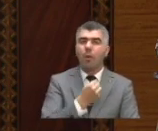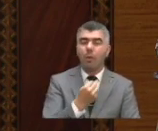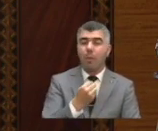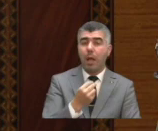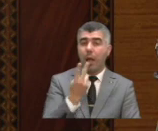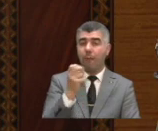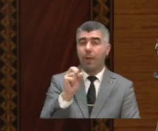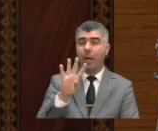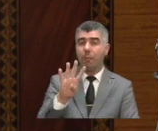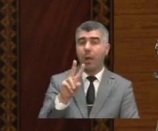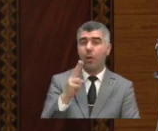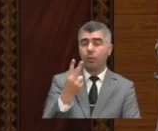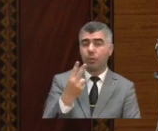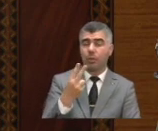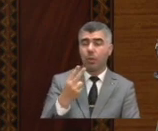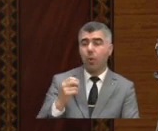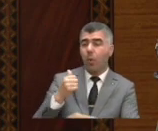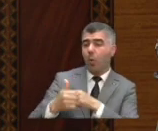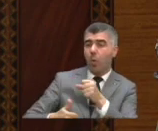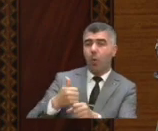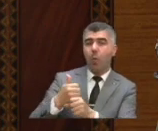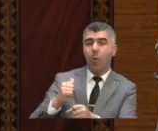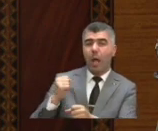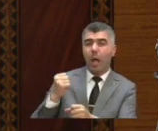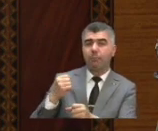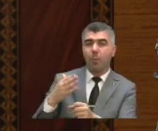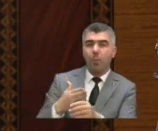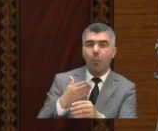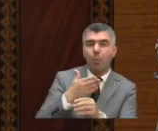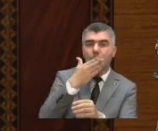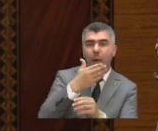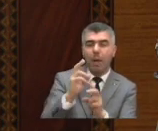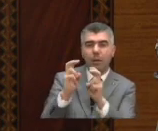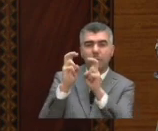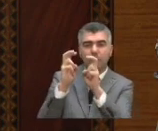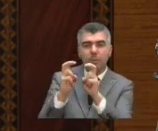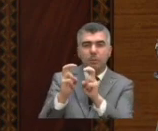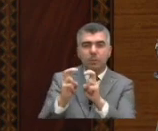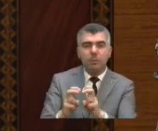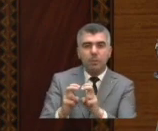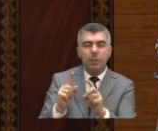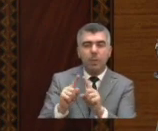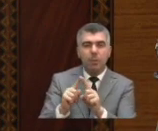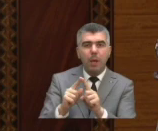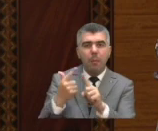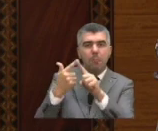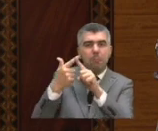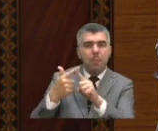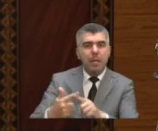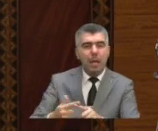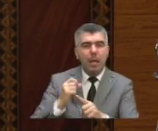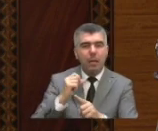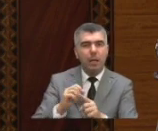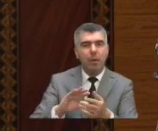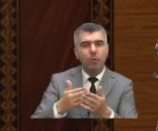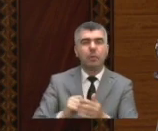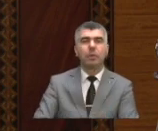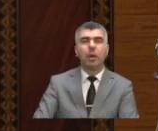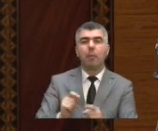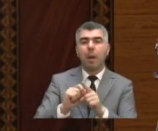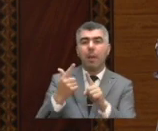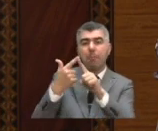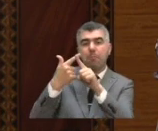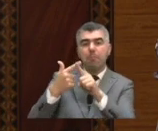2024 والسنوات اللاحقه على التقليص التدريجي من عجز الميزانيه بما يمكن من وضع ماليه